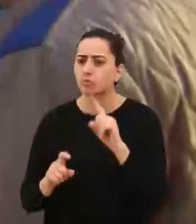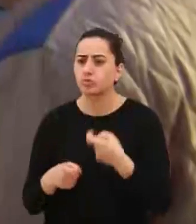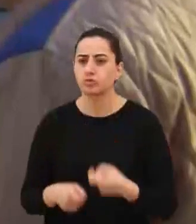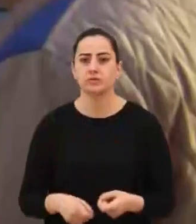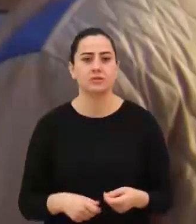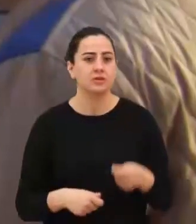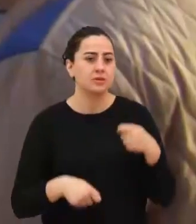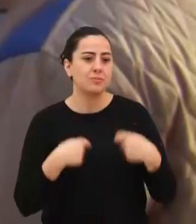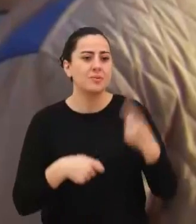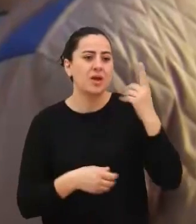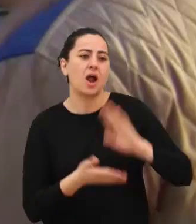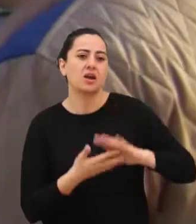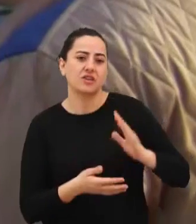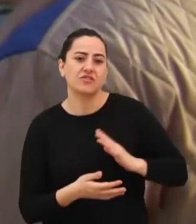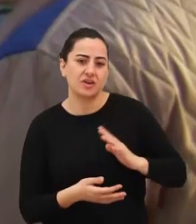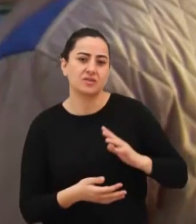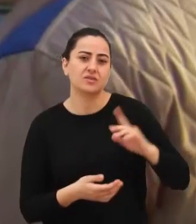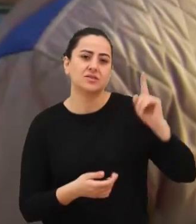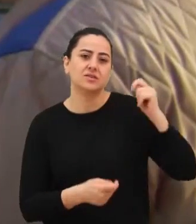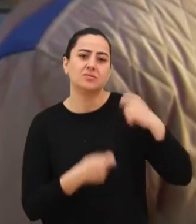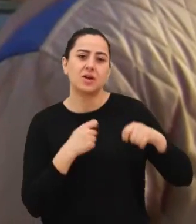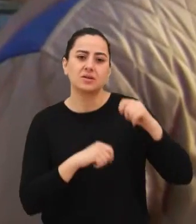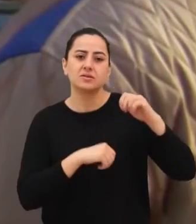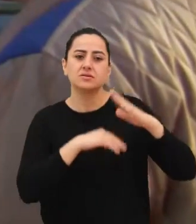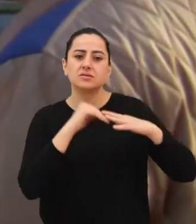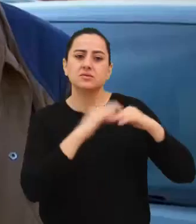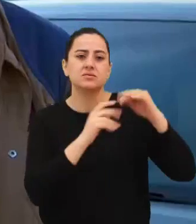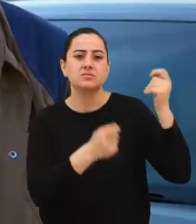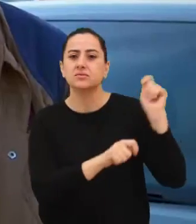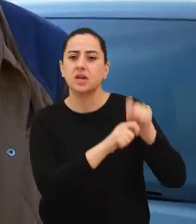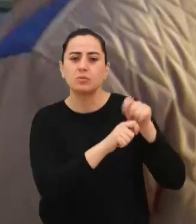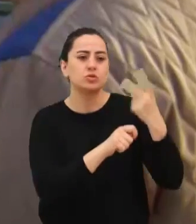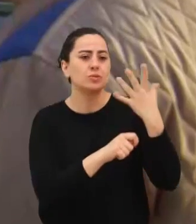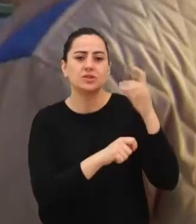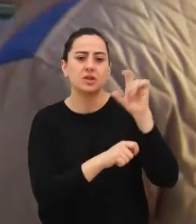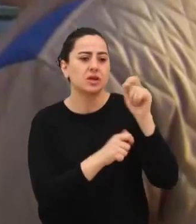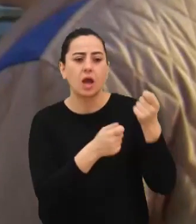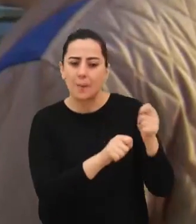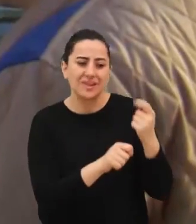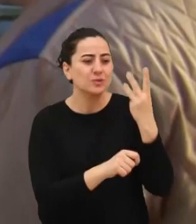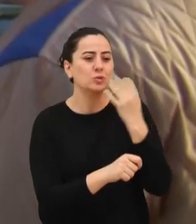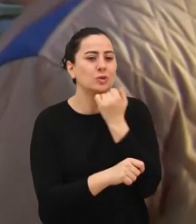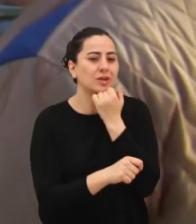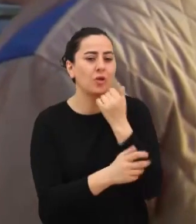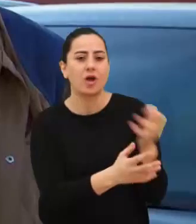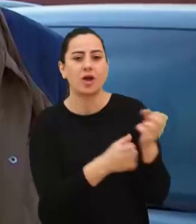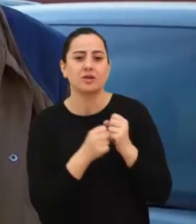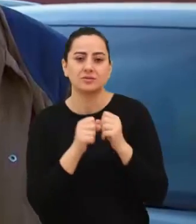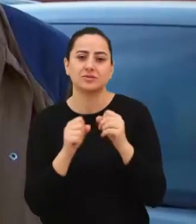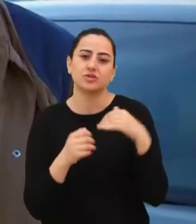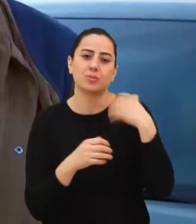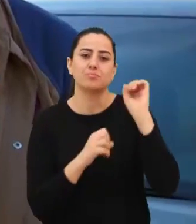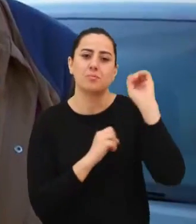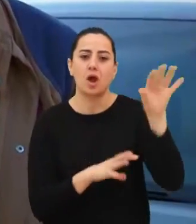Benim bankacı bir arkadaşım var. Bankaları tadilata girmiş. 3-5 ay kapalıymış. Ben de 2-3 günde ödünç aldım. Götürüp bırakacağım